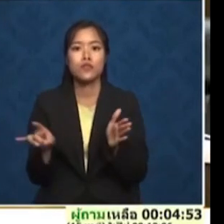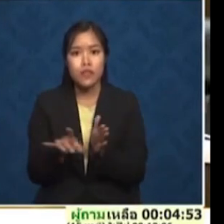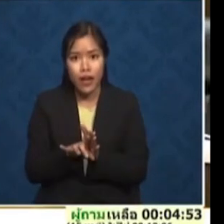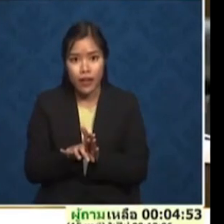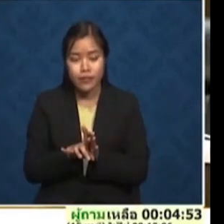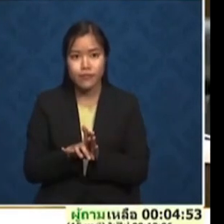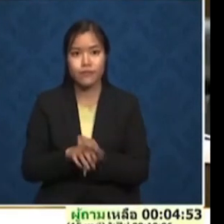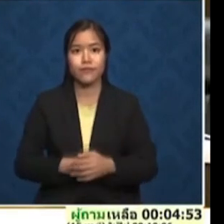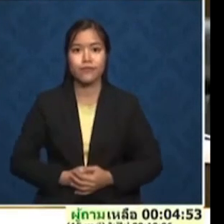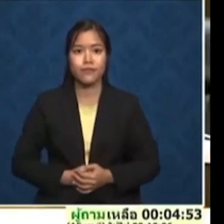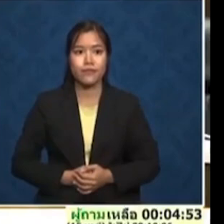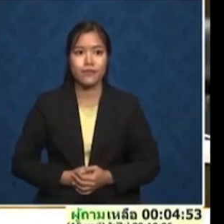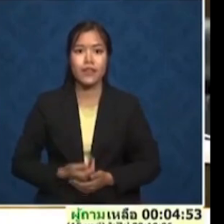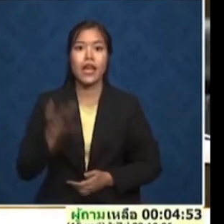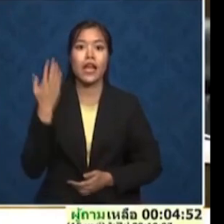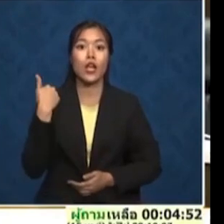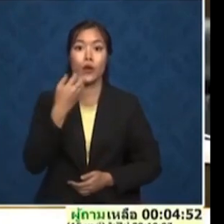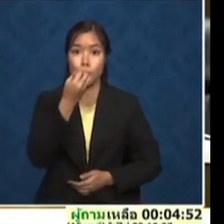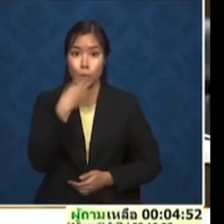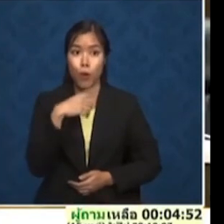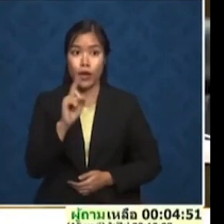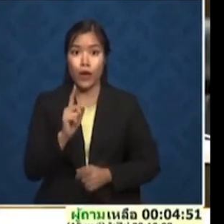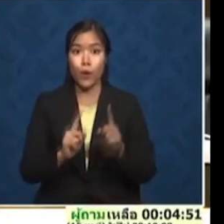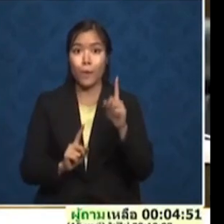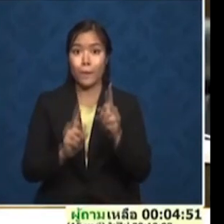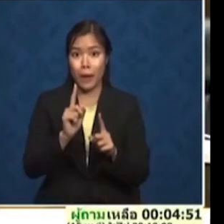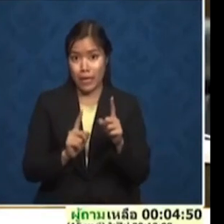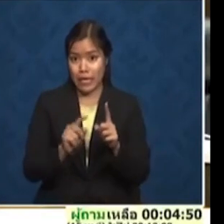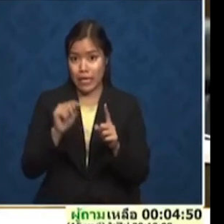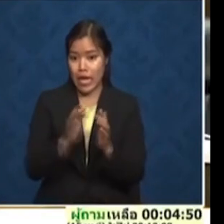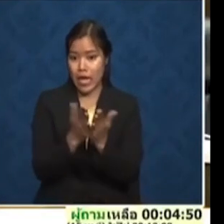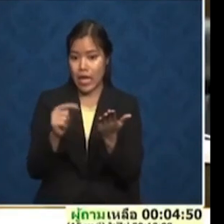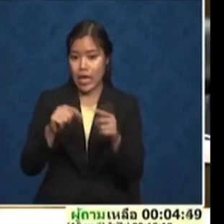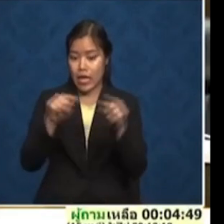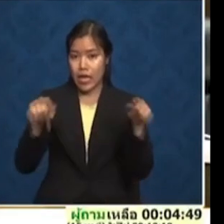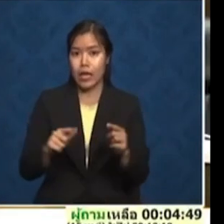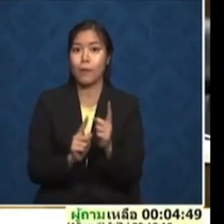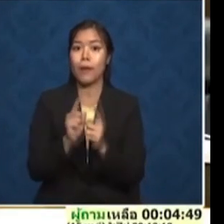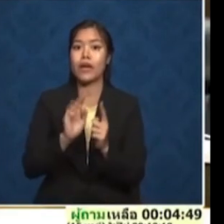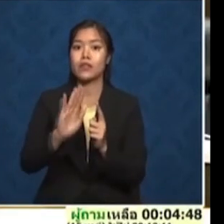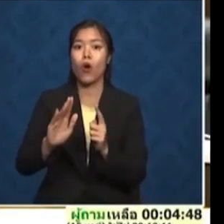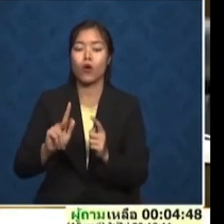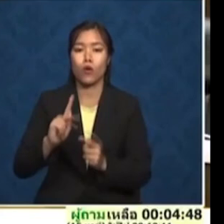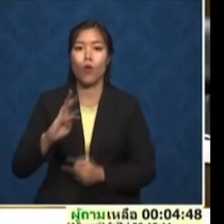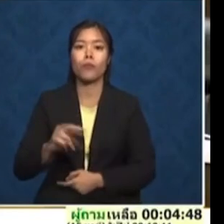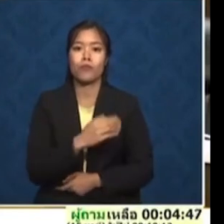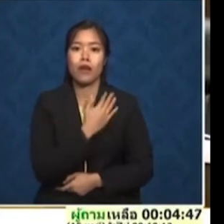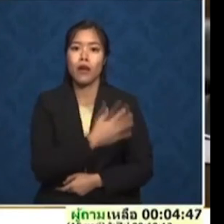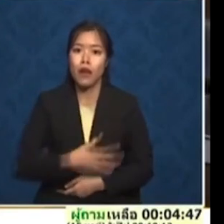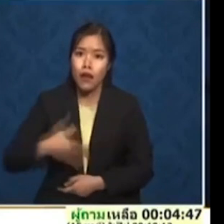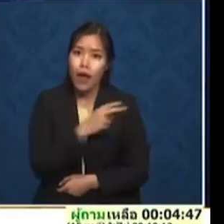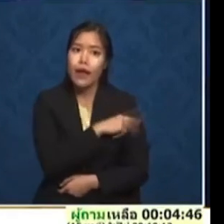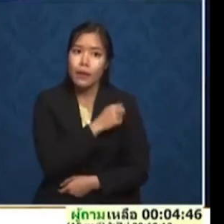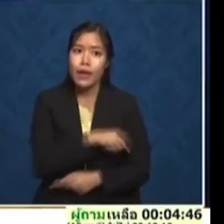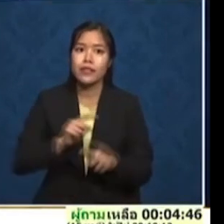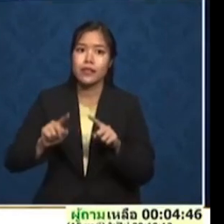ถัดไปเมื่อสักครู่ท่านได้บอกแล้วว่าแบบประเมินเนี่ยเป็นของกรมอนามัยผมไม่อยากทราบครับว่าเกณฑ์ประเมินเป็นอย่างไร